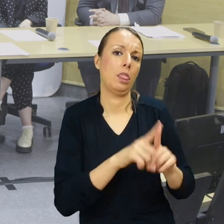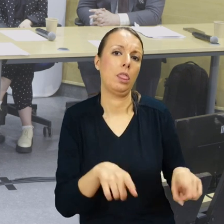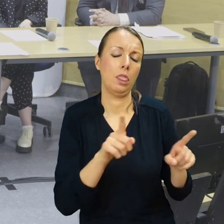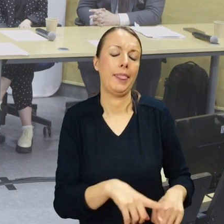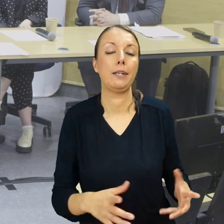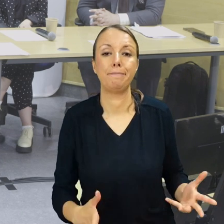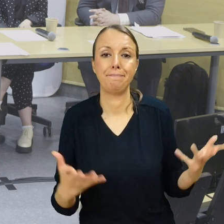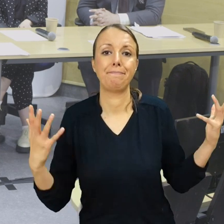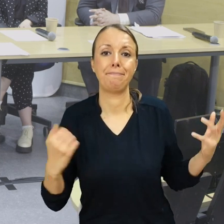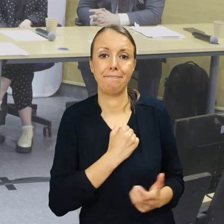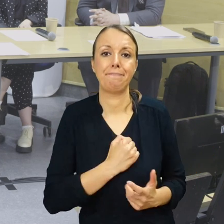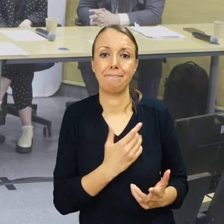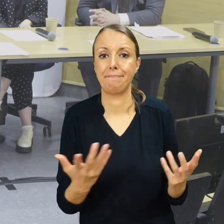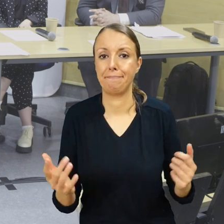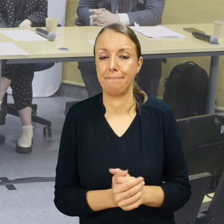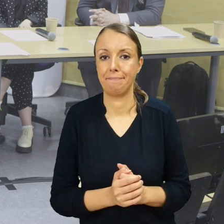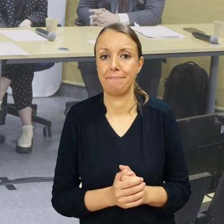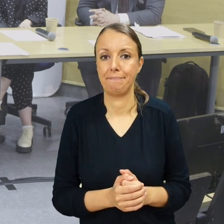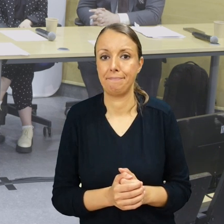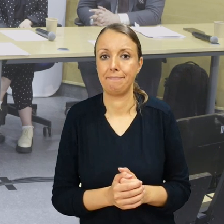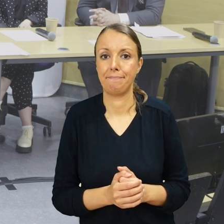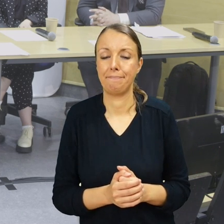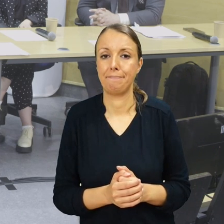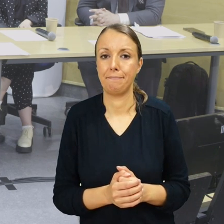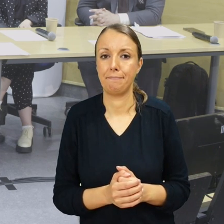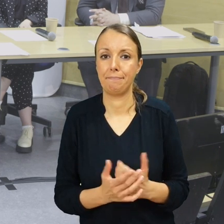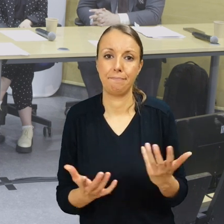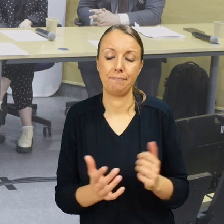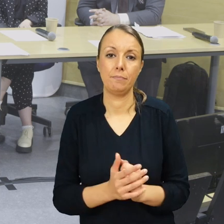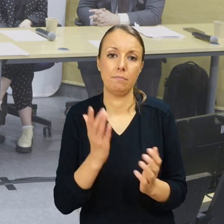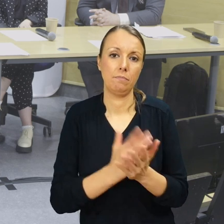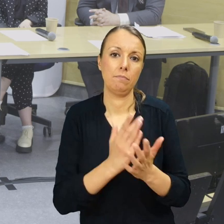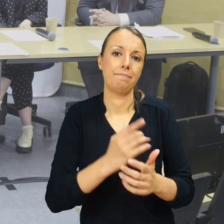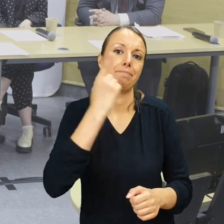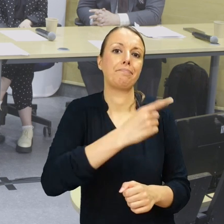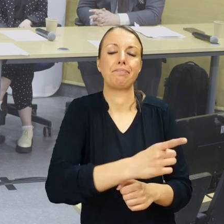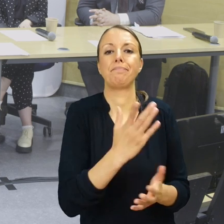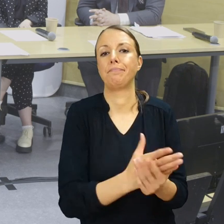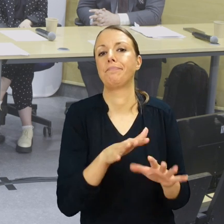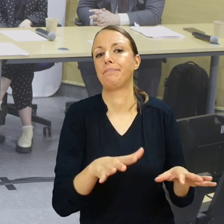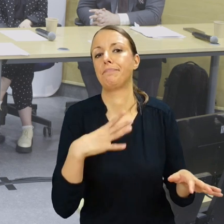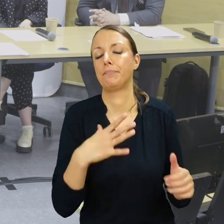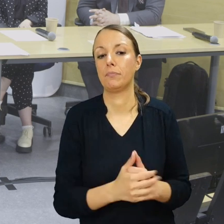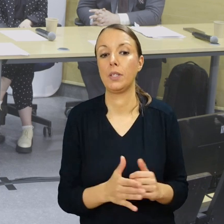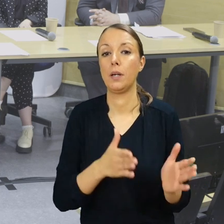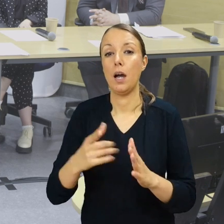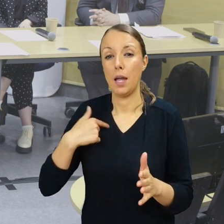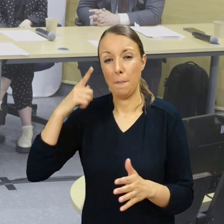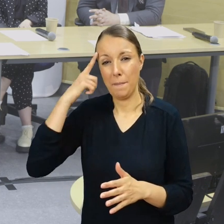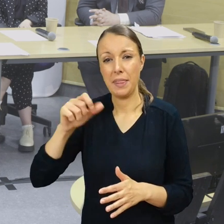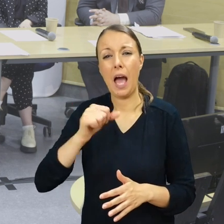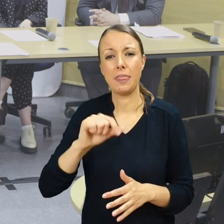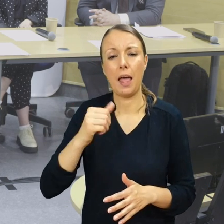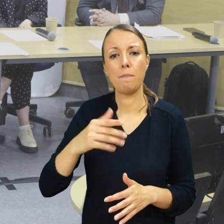kanonach, no, bogato orzeczniczo już wypełnionych. No. No i pamiętam kiedyś Adam Dobrawy napisał taką mądrą